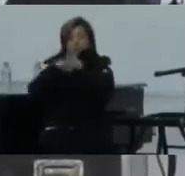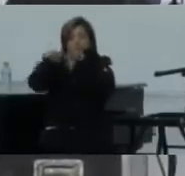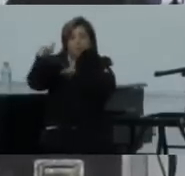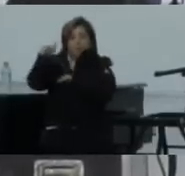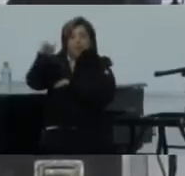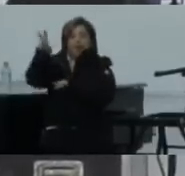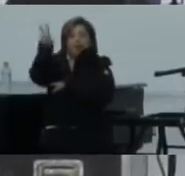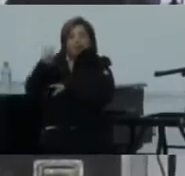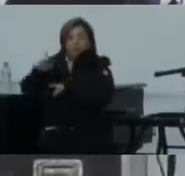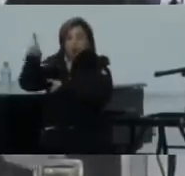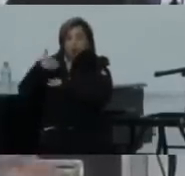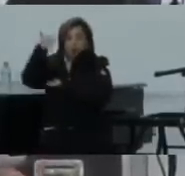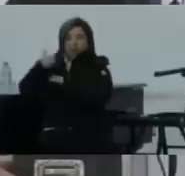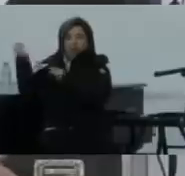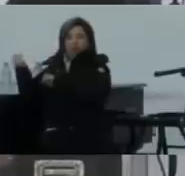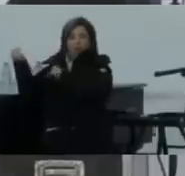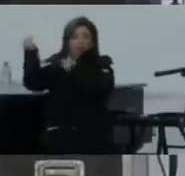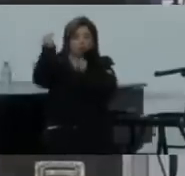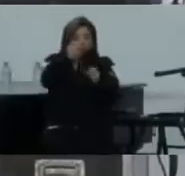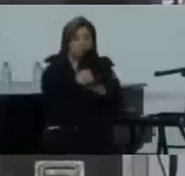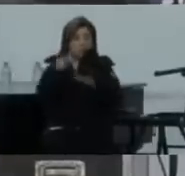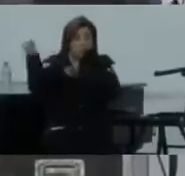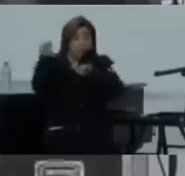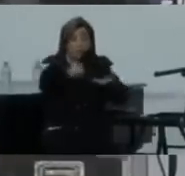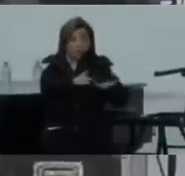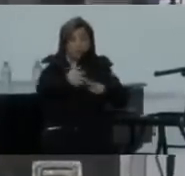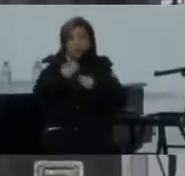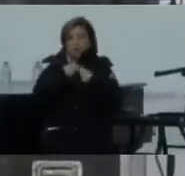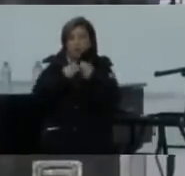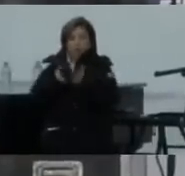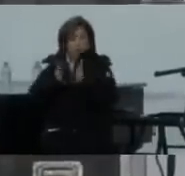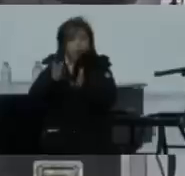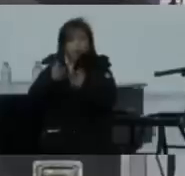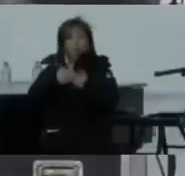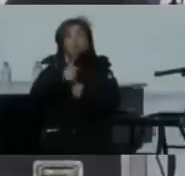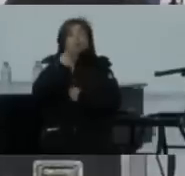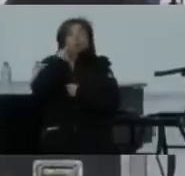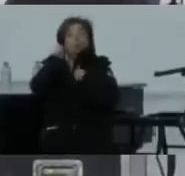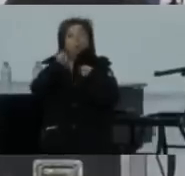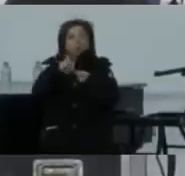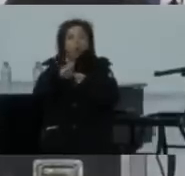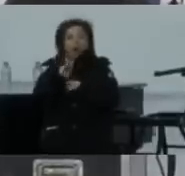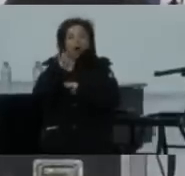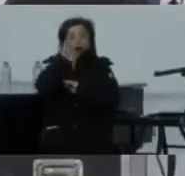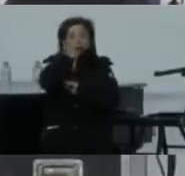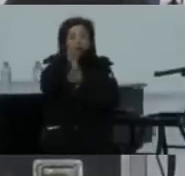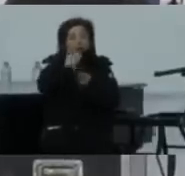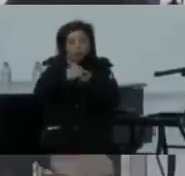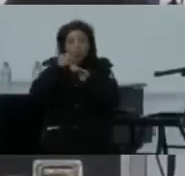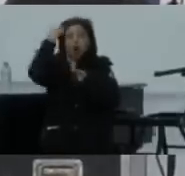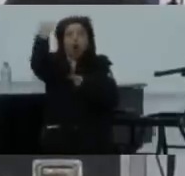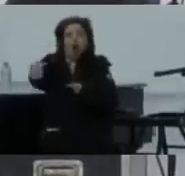di dollari all'anno, ma dove andiamo? Io voglio mettere dei blocchi, tu puoi arrivare fino a lì e oltre non andrai. Noi siamo un